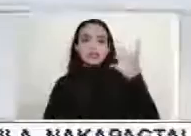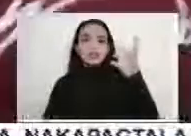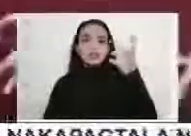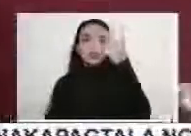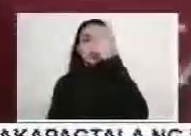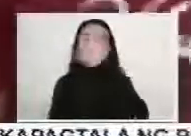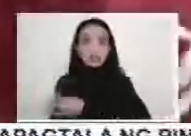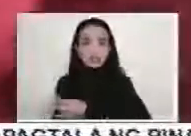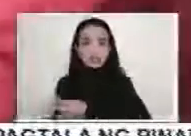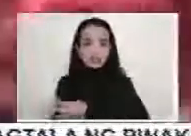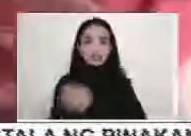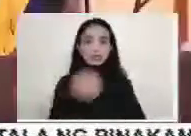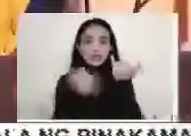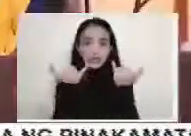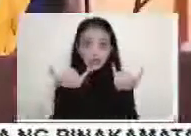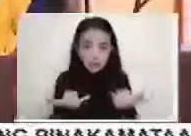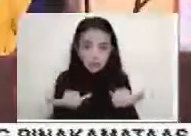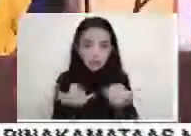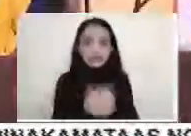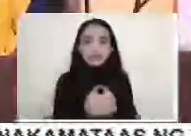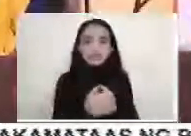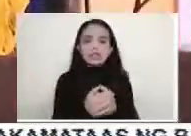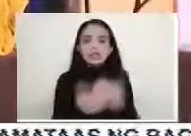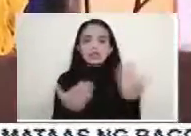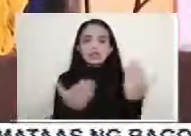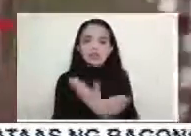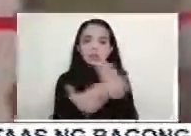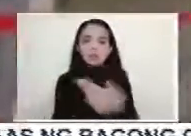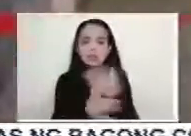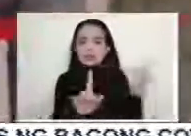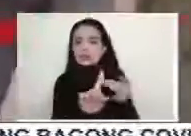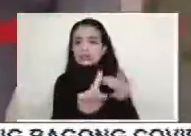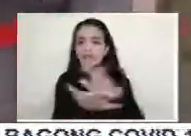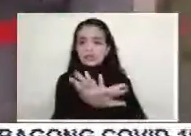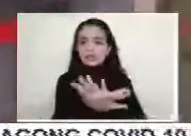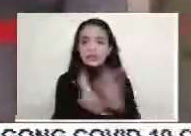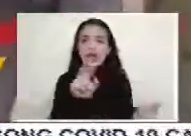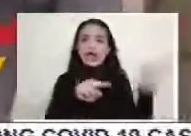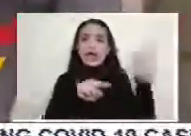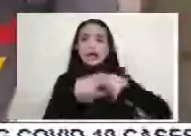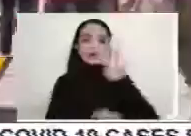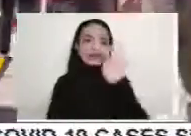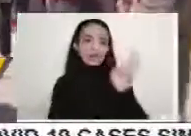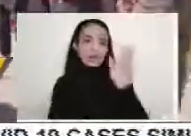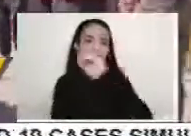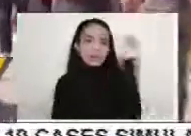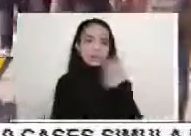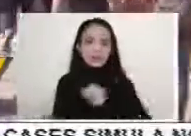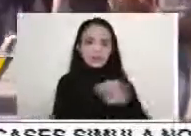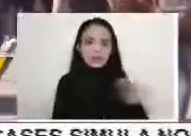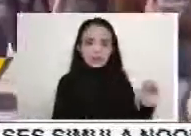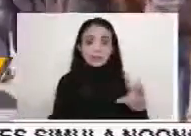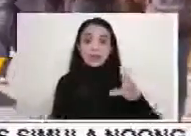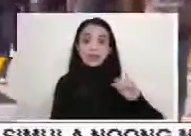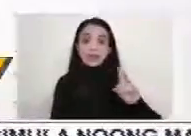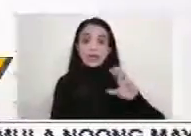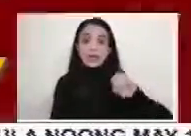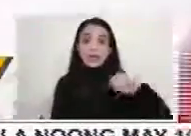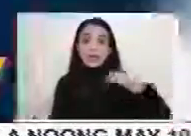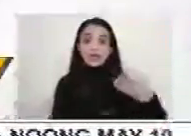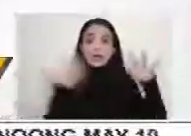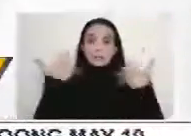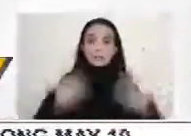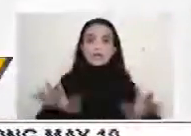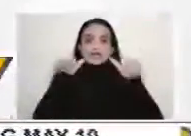ay sa Cebu Province, bunga na rin ng apela ng kanilang gobernador. Mula sa Modified Enhanced Community Quarantine ay ibinaba na